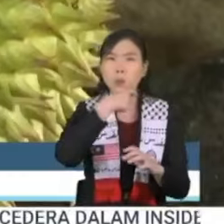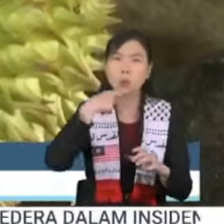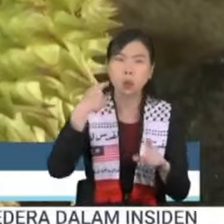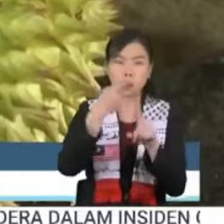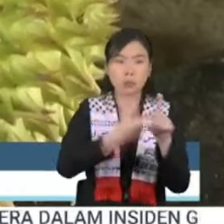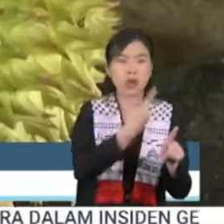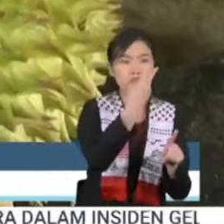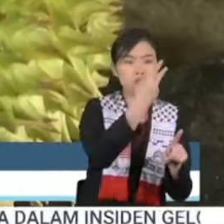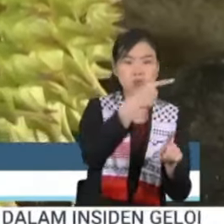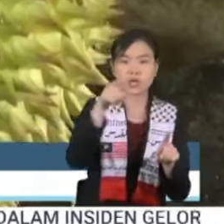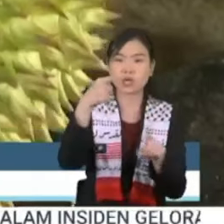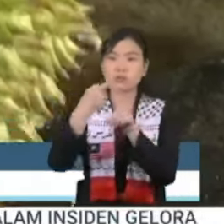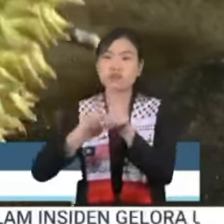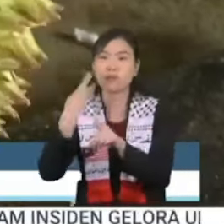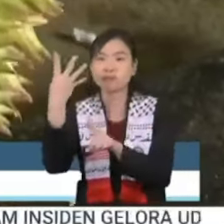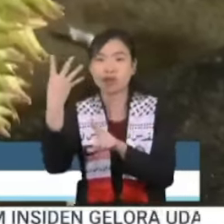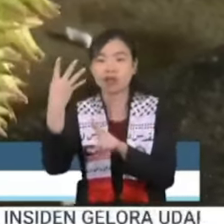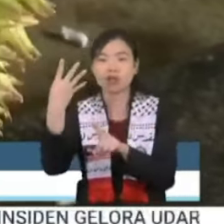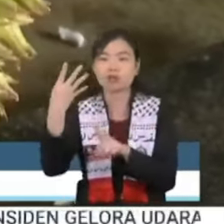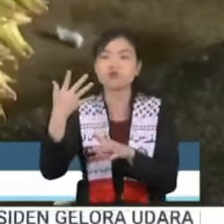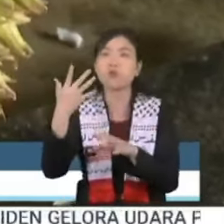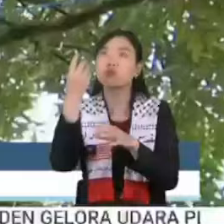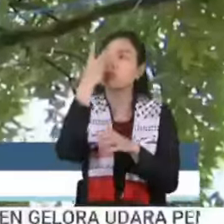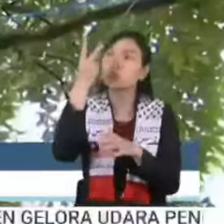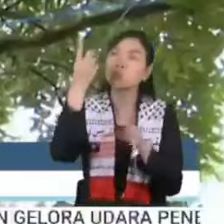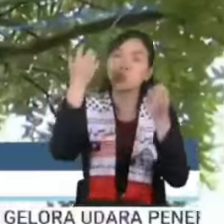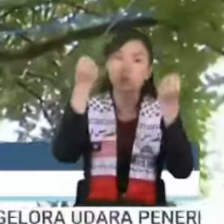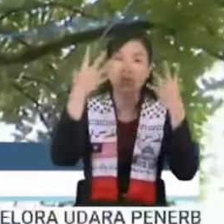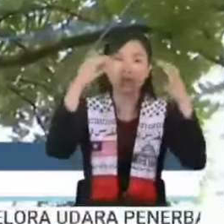menyebabkan durian luruh lebih awal.